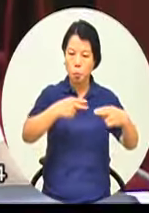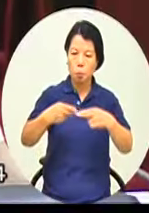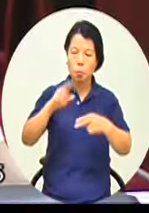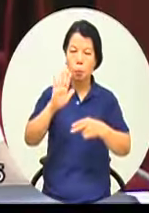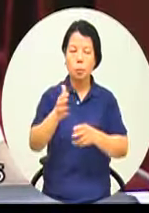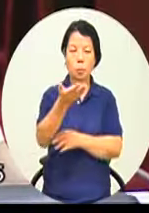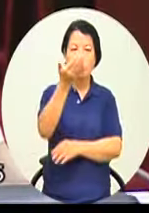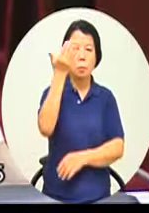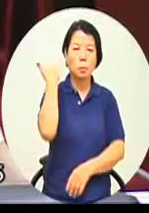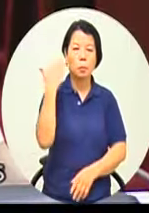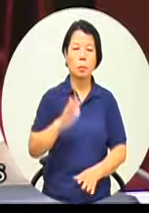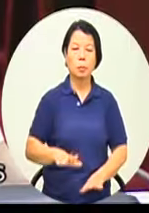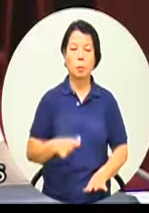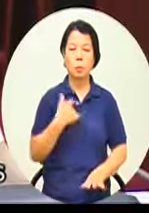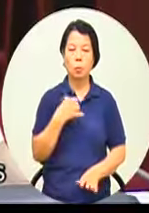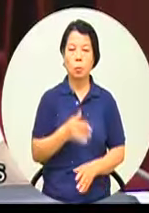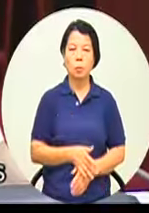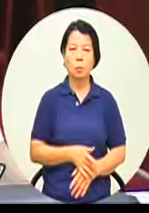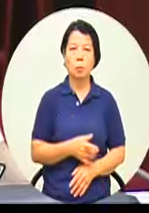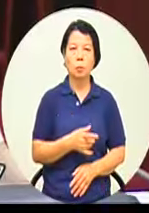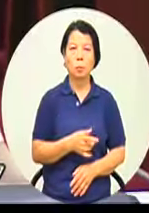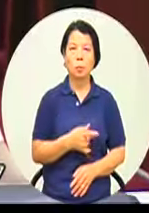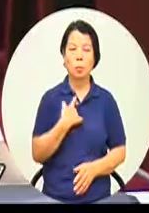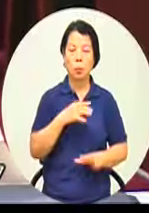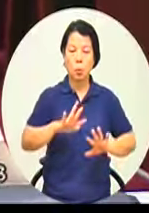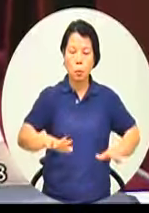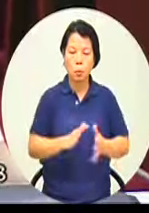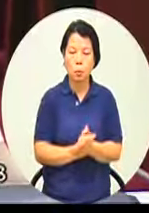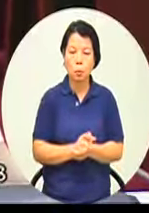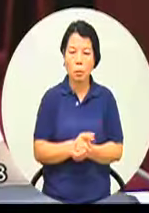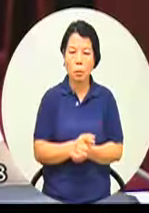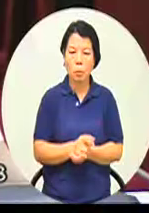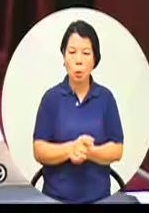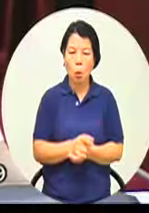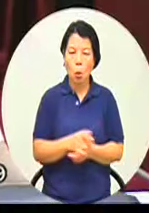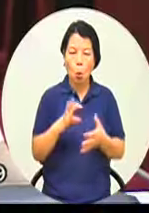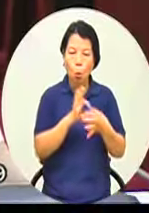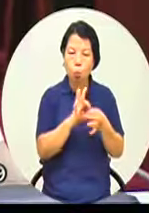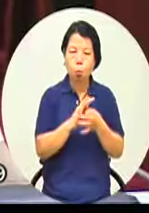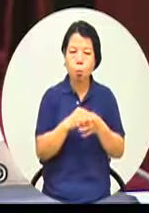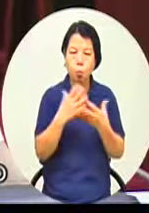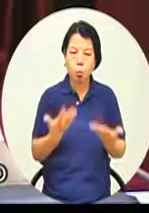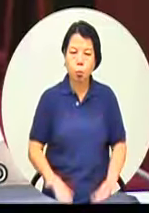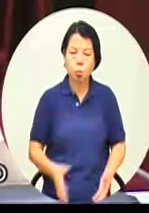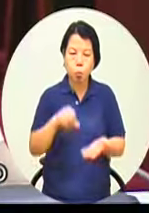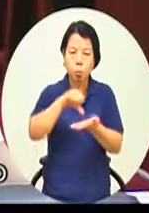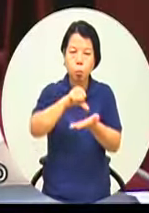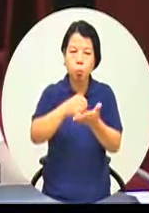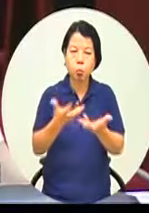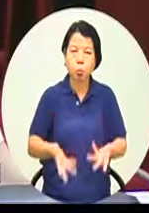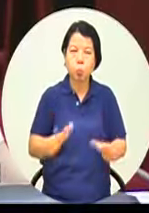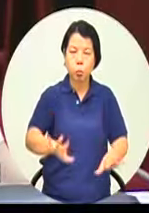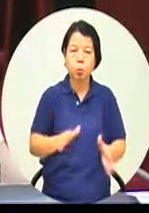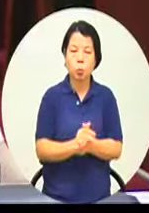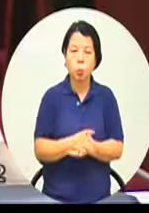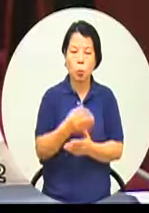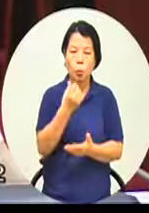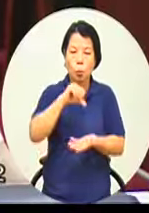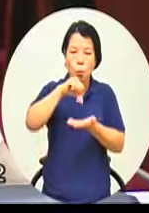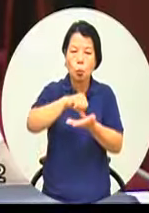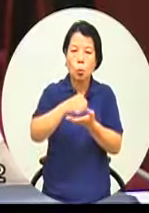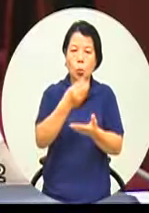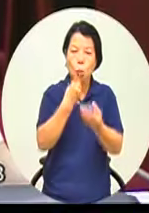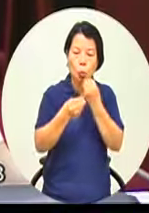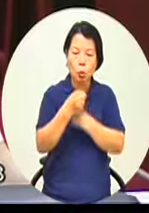去本席一直很关心这个休耕的问题，为什么你知道？今天按台湾的粮食自给率，如果只